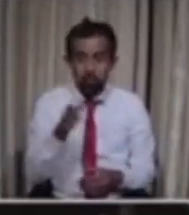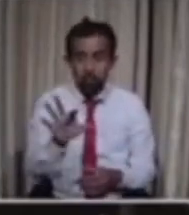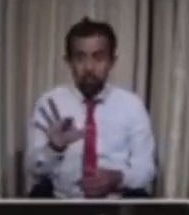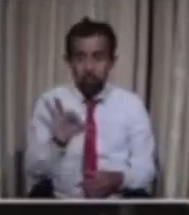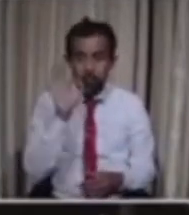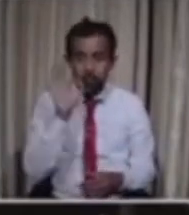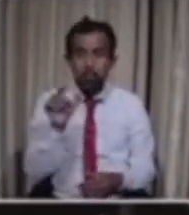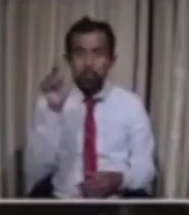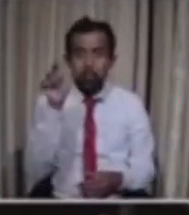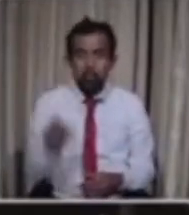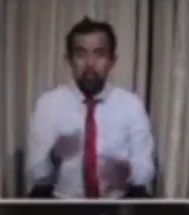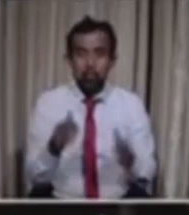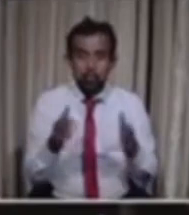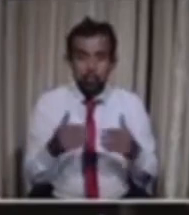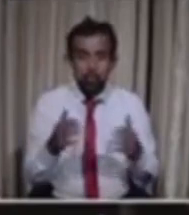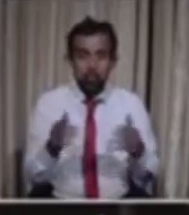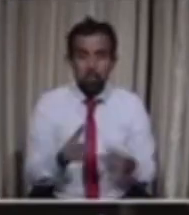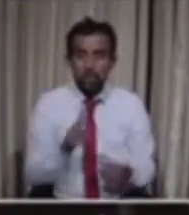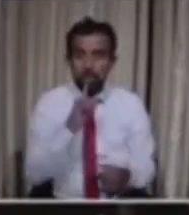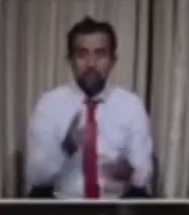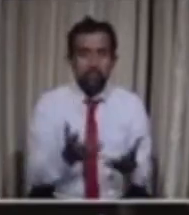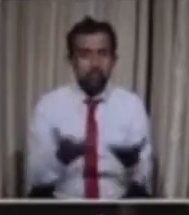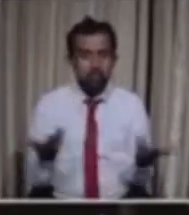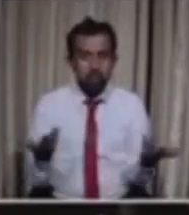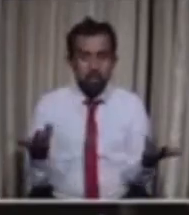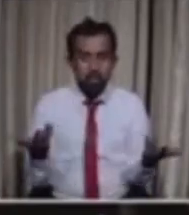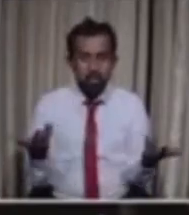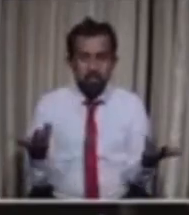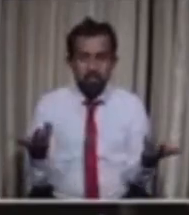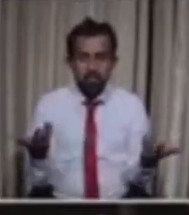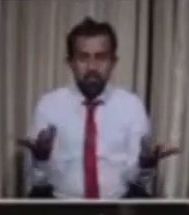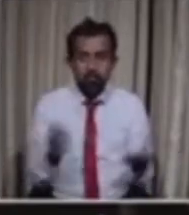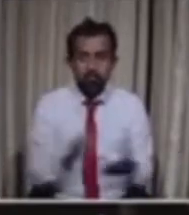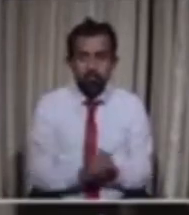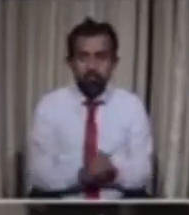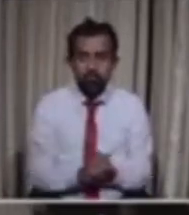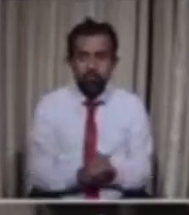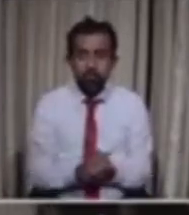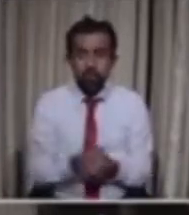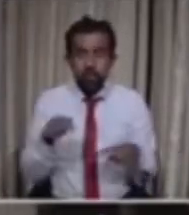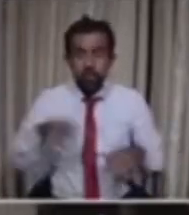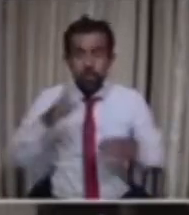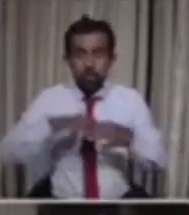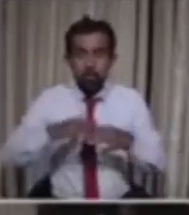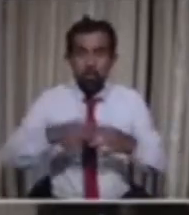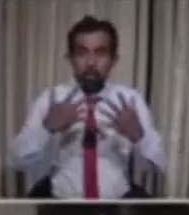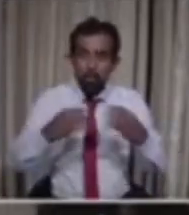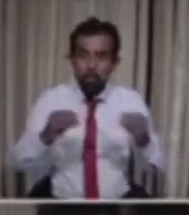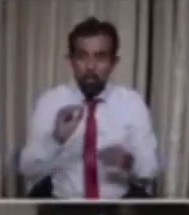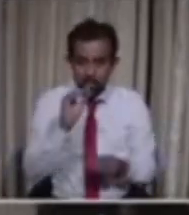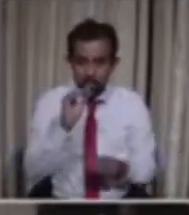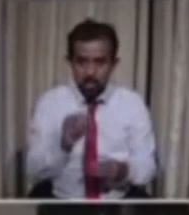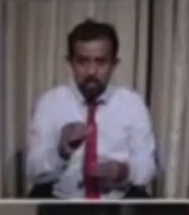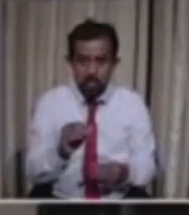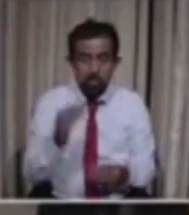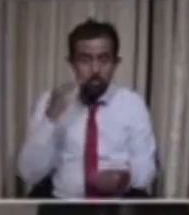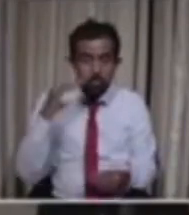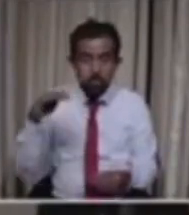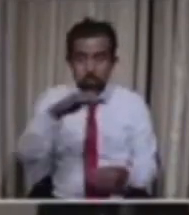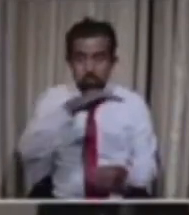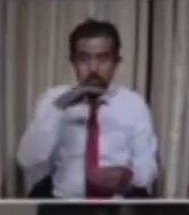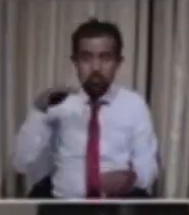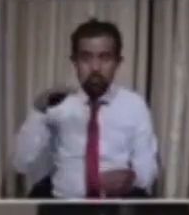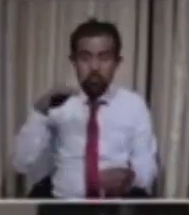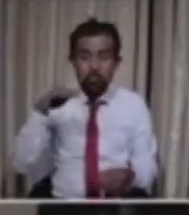நீங்கள் கவனிக்க வேண்டிய விடயம், உண்மையிலே பிரச்சனைகள் தீர்க்கப்பட வேண்டுமாக இருந்தால் அந்த மக்களுக்கு தேர்தலிலே கொடுத்த